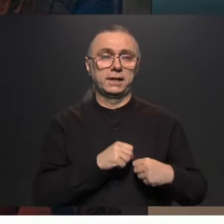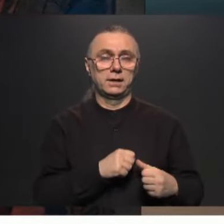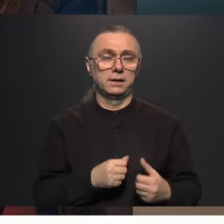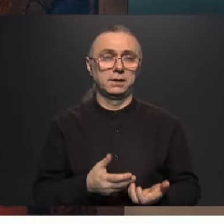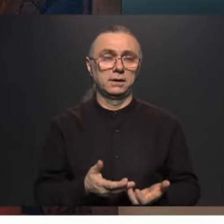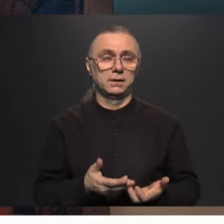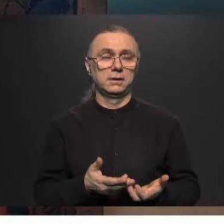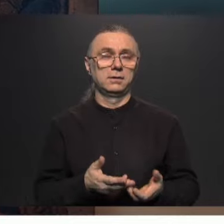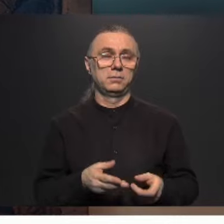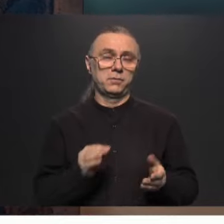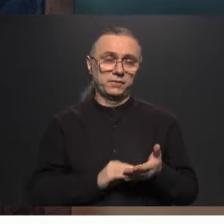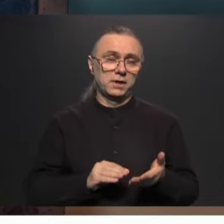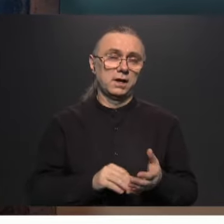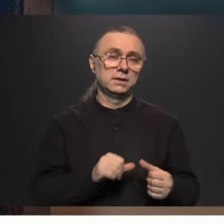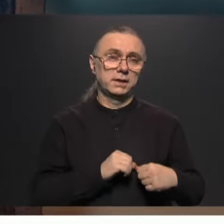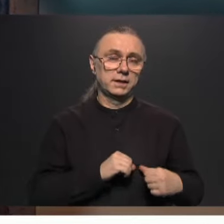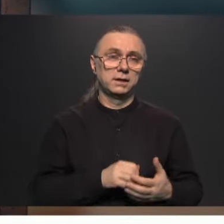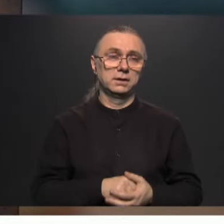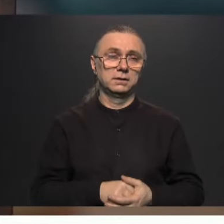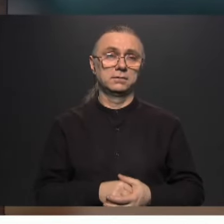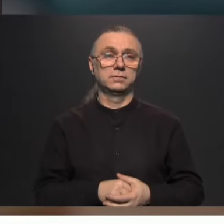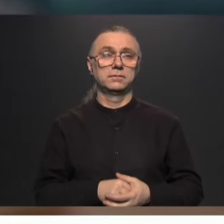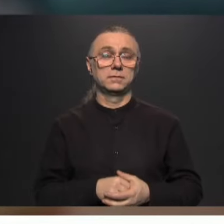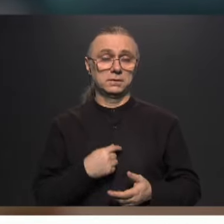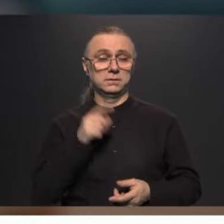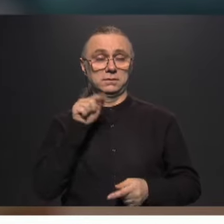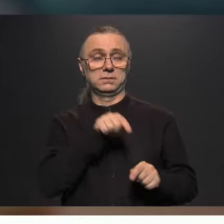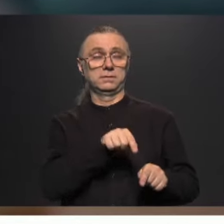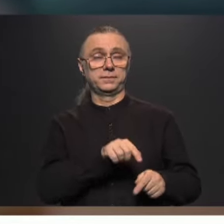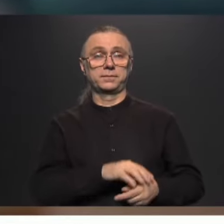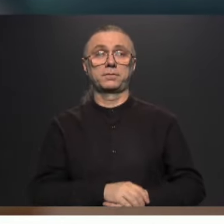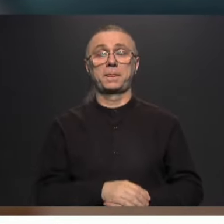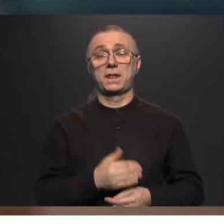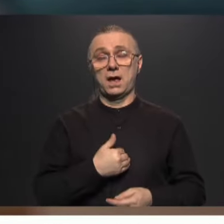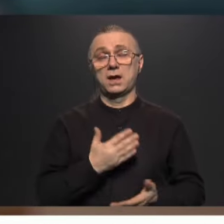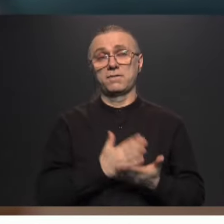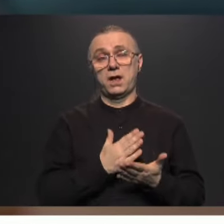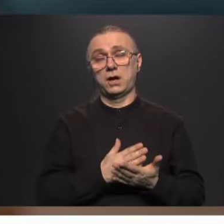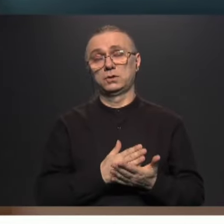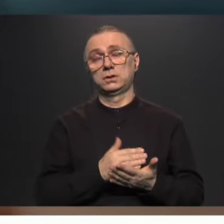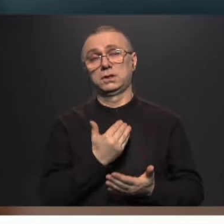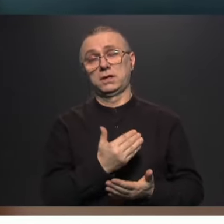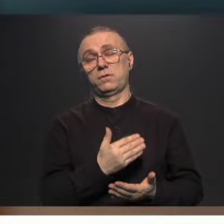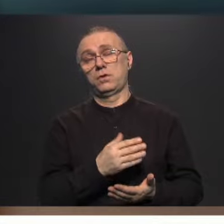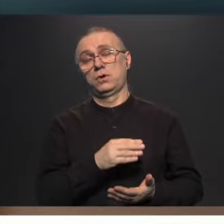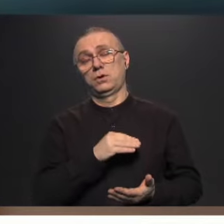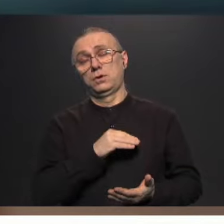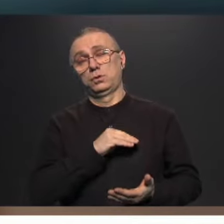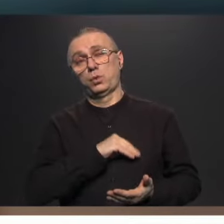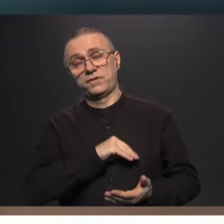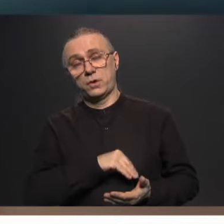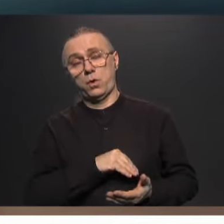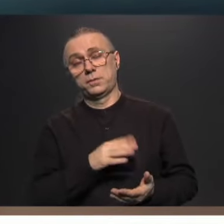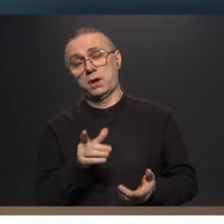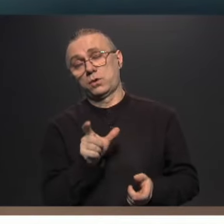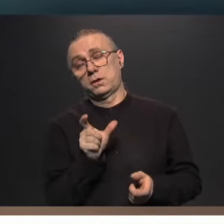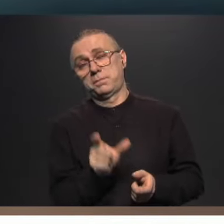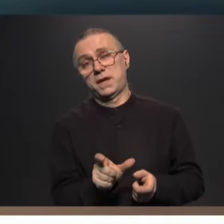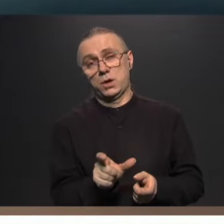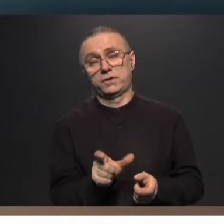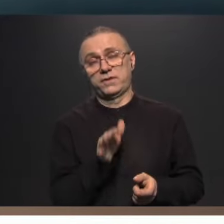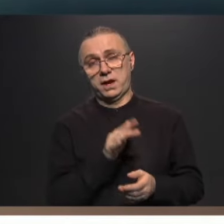вот, здесь, потому что я в этом случае являюсь его духовником, ну, на короткий период времени, который